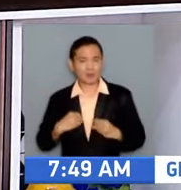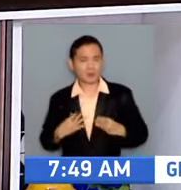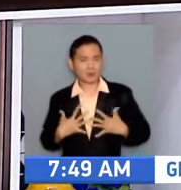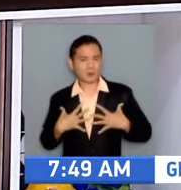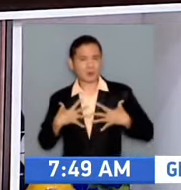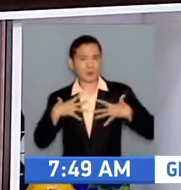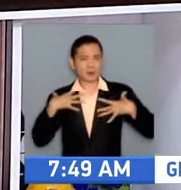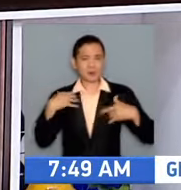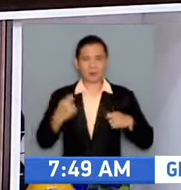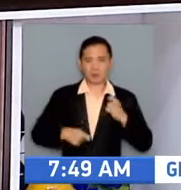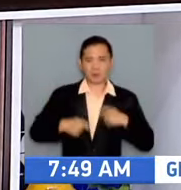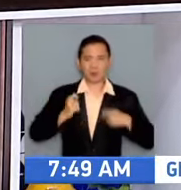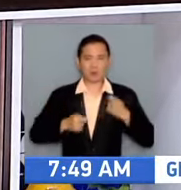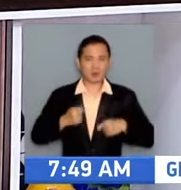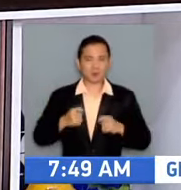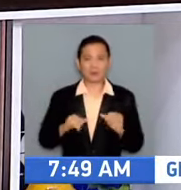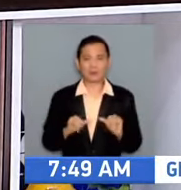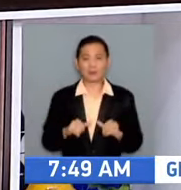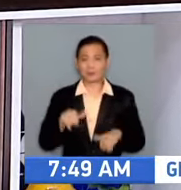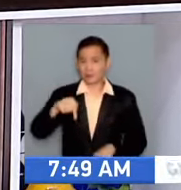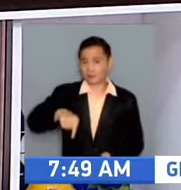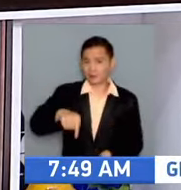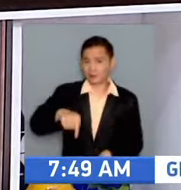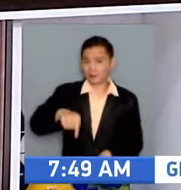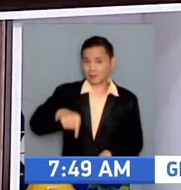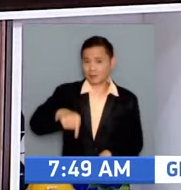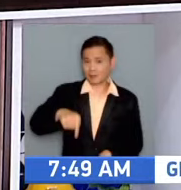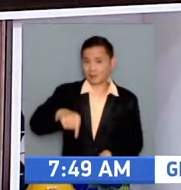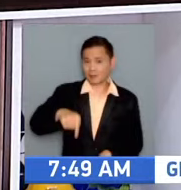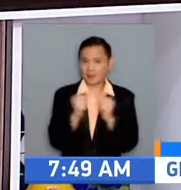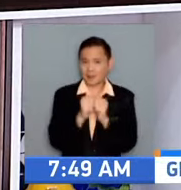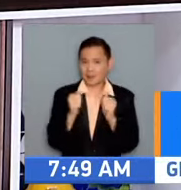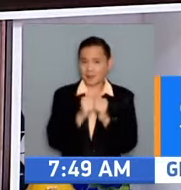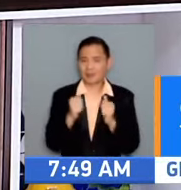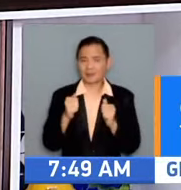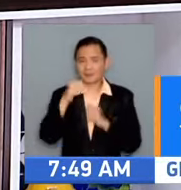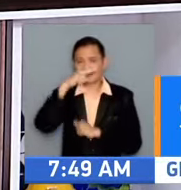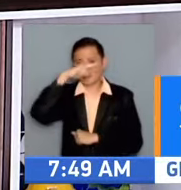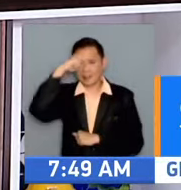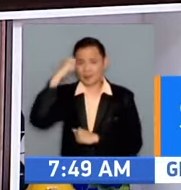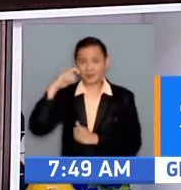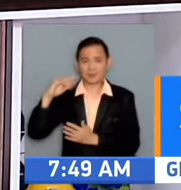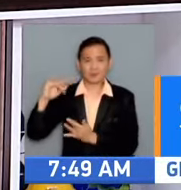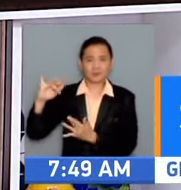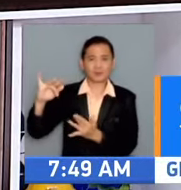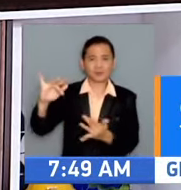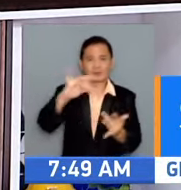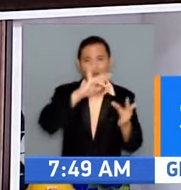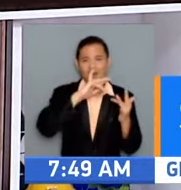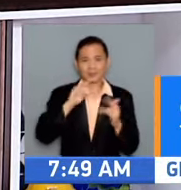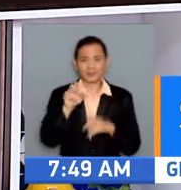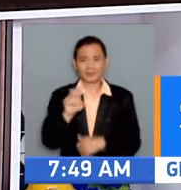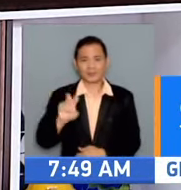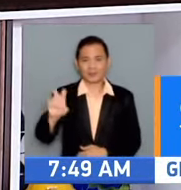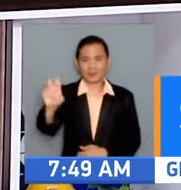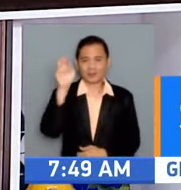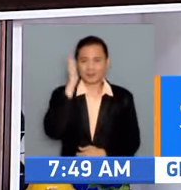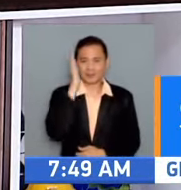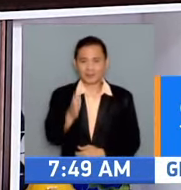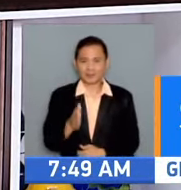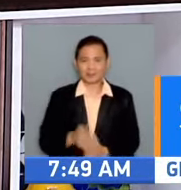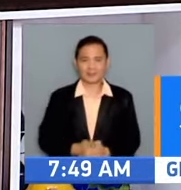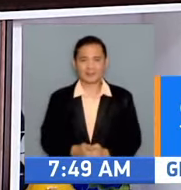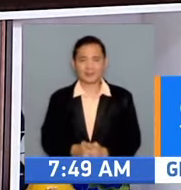Partner. Oo, kasi this morning, sama-sama tayong magsa-summer travel, okay? Yes! Eto, magta-travel tayo habang nagja-jami.